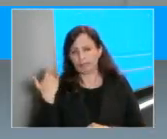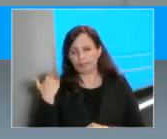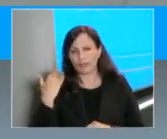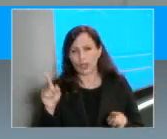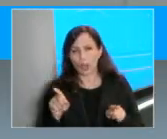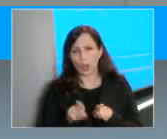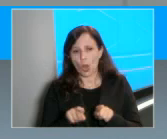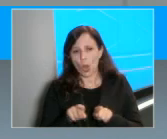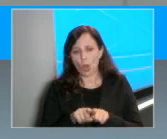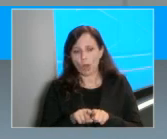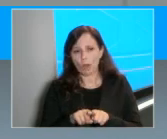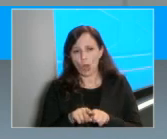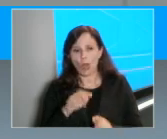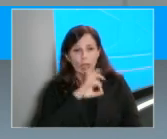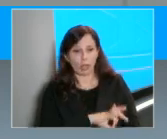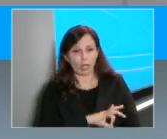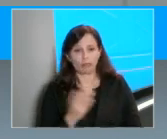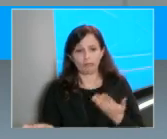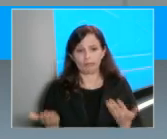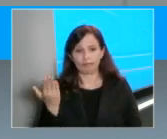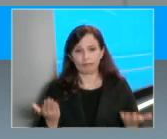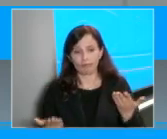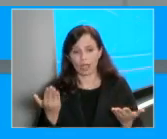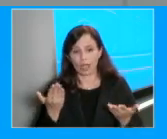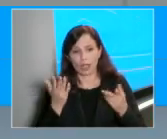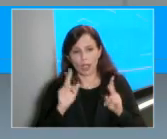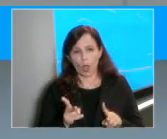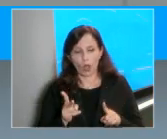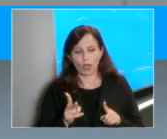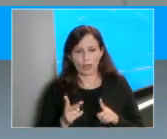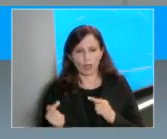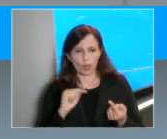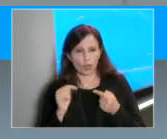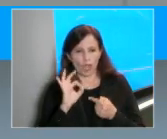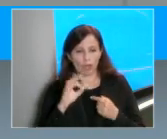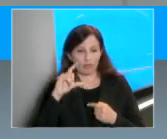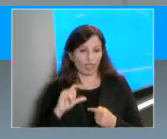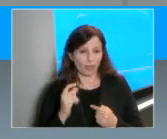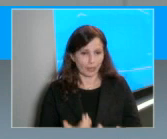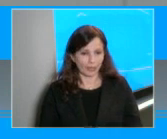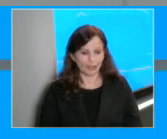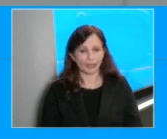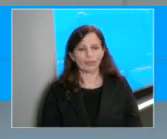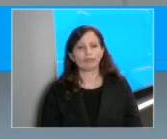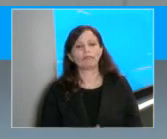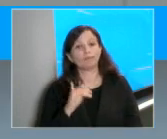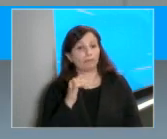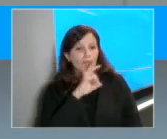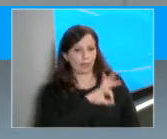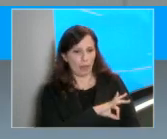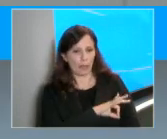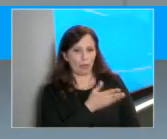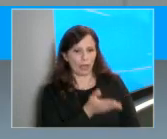נוסעים, לשון מוזניים, ככה אתם בצד אחד, ויכולת המיקוח שלכם קטנה. נכון, אז אין ספק כשאתה כמו ליברמן,